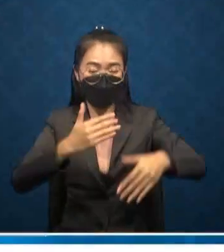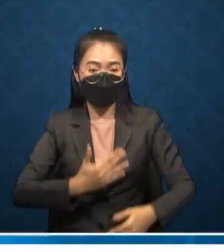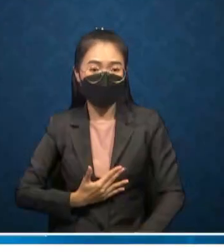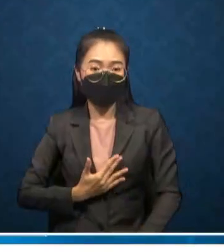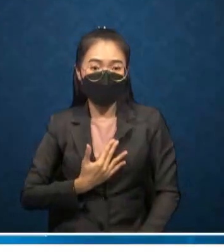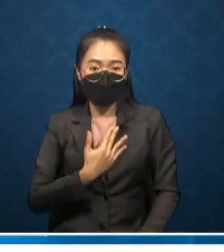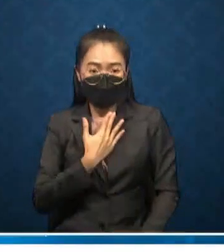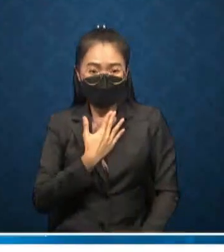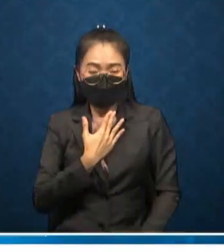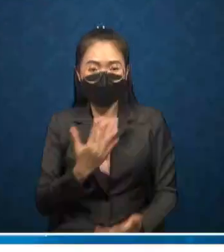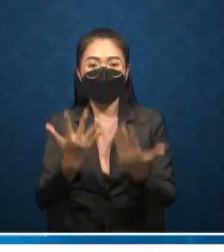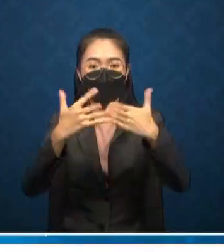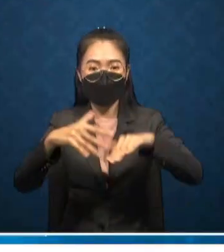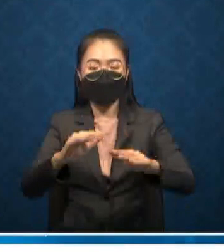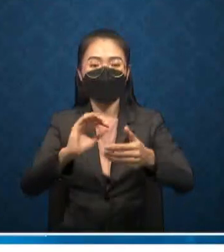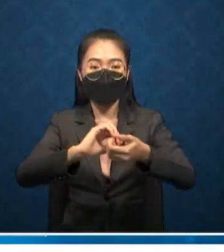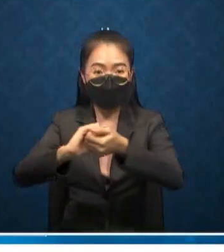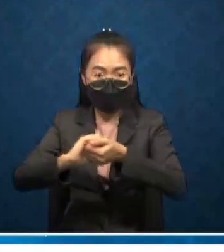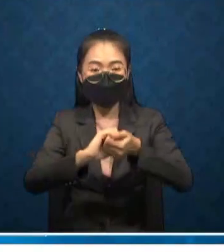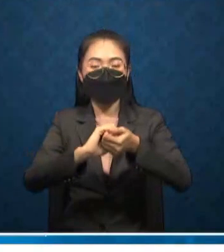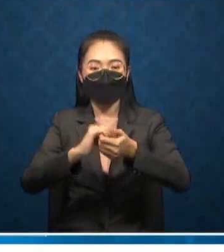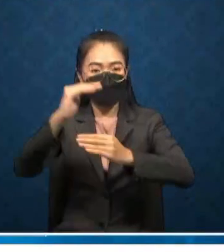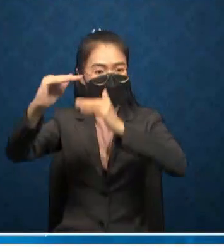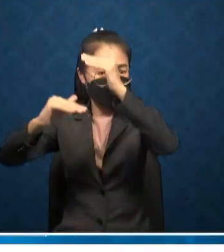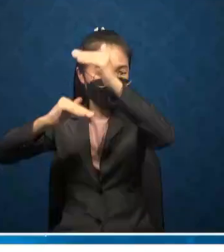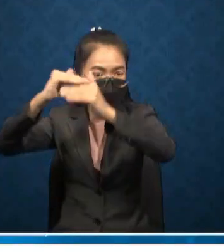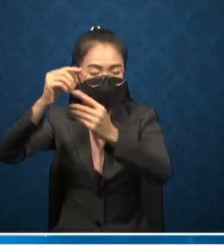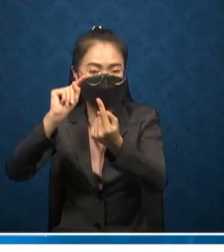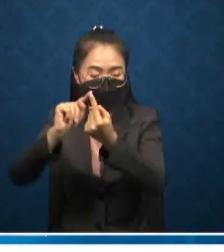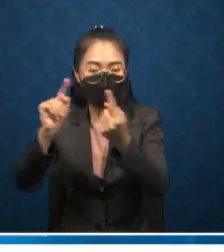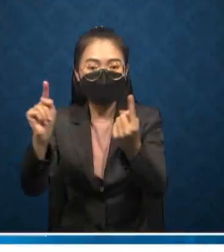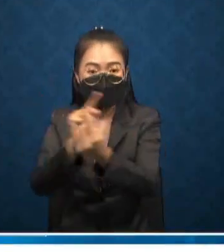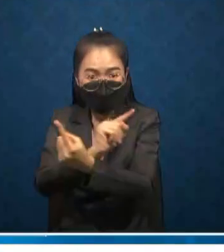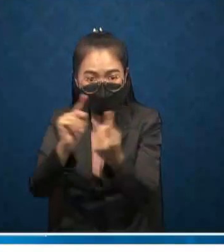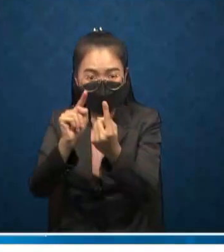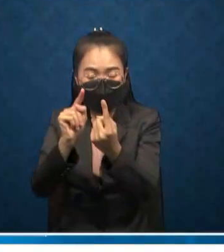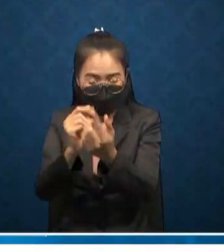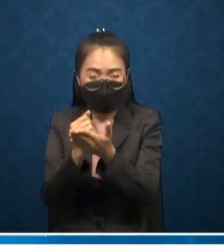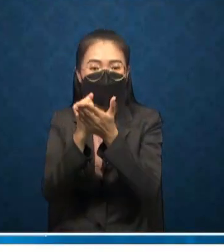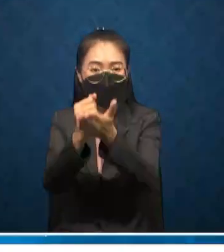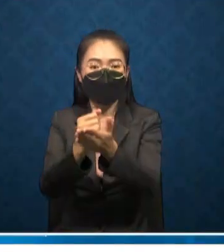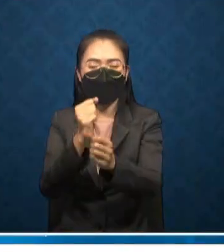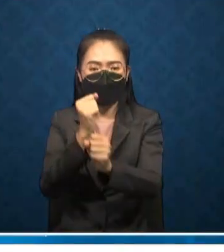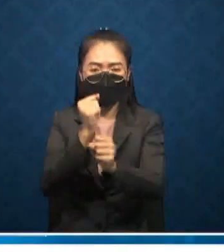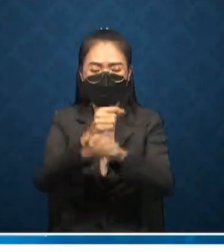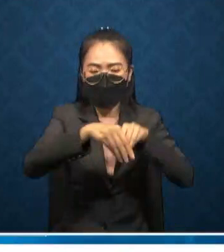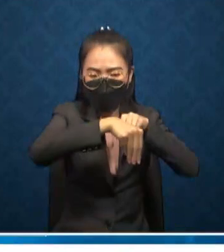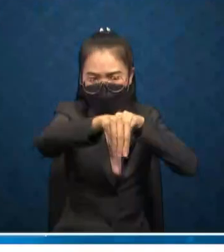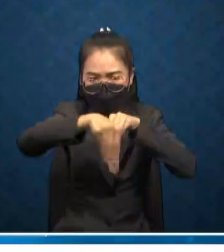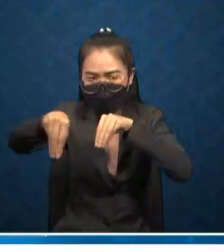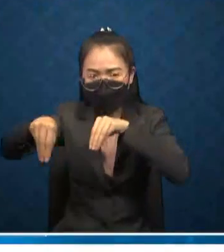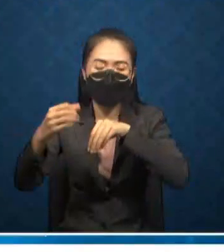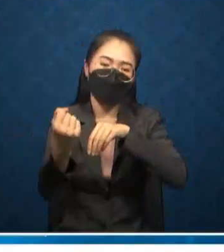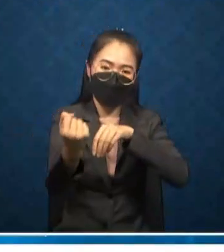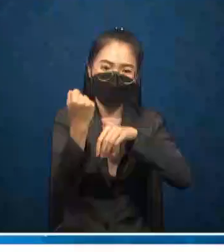นำไปสู่ทุนทางสังคมซึ่งหมายถึงเครือข่ายของการทำงานที่เข้มแข็งมากขึ้นเกิด